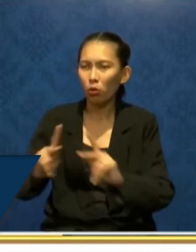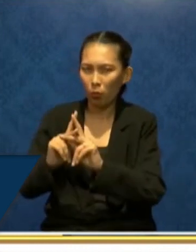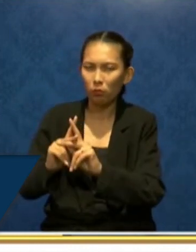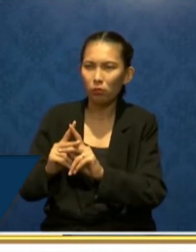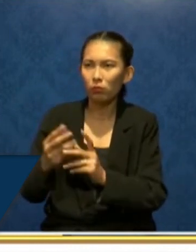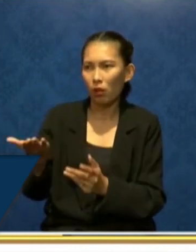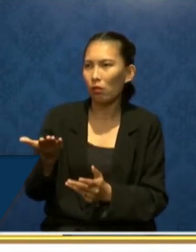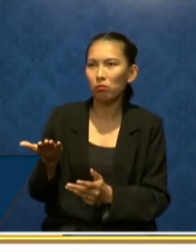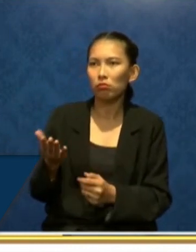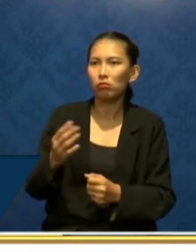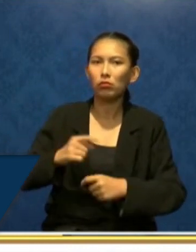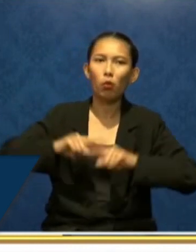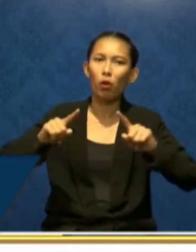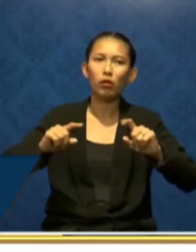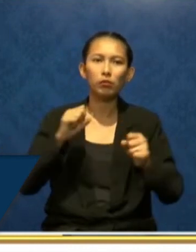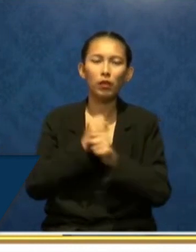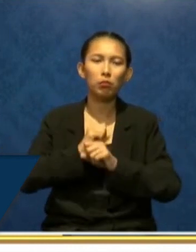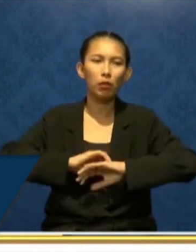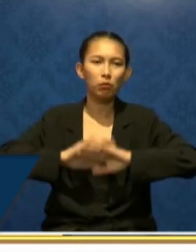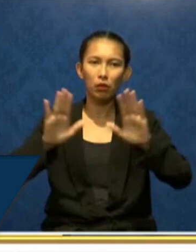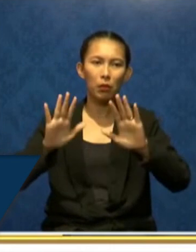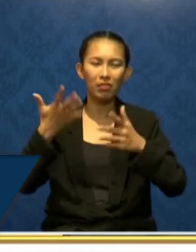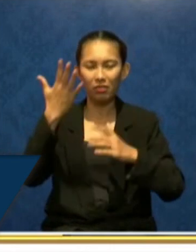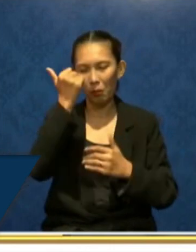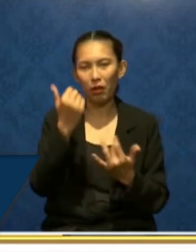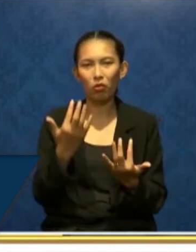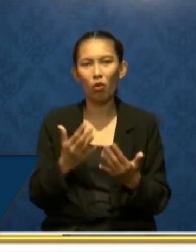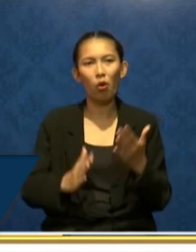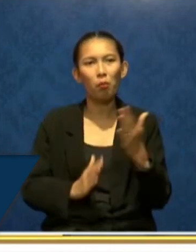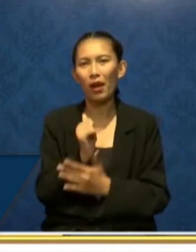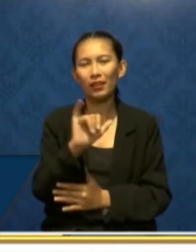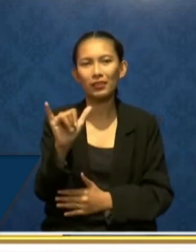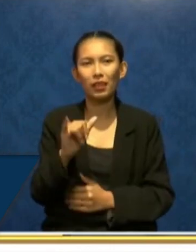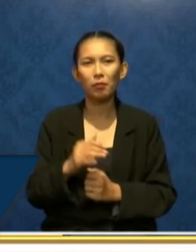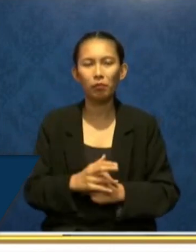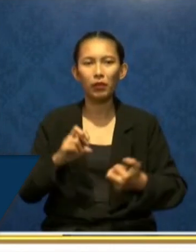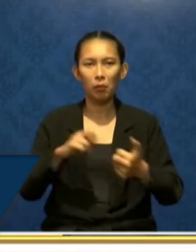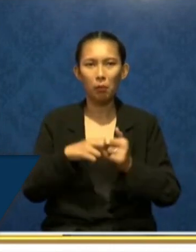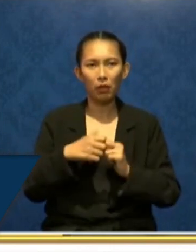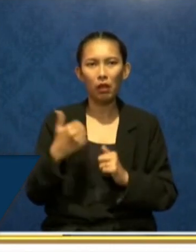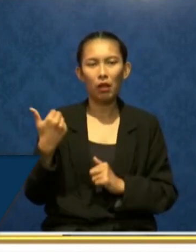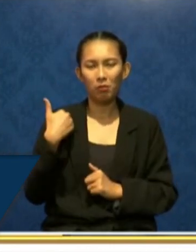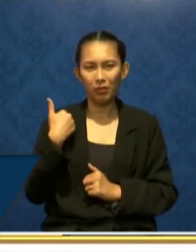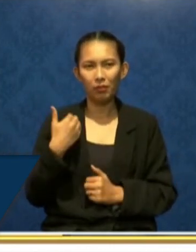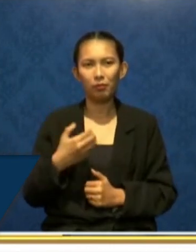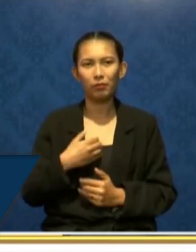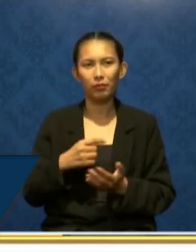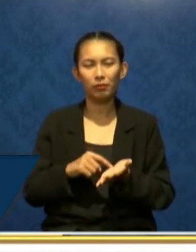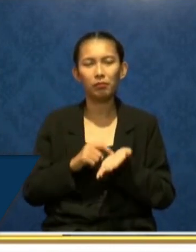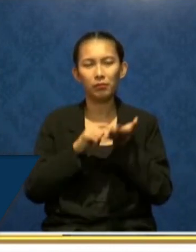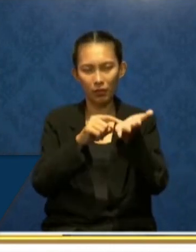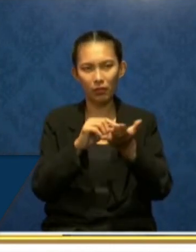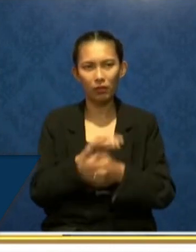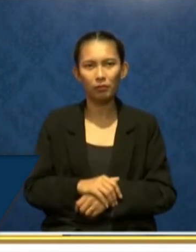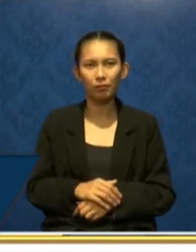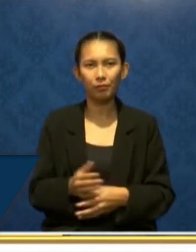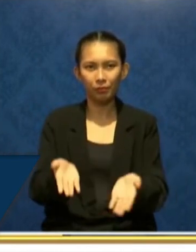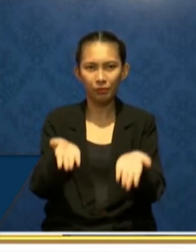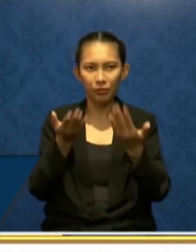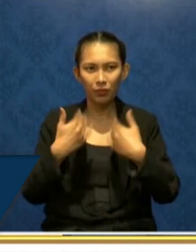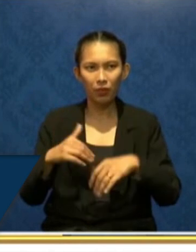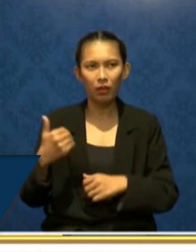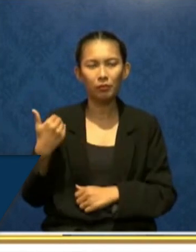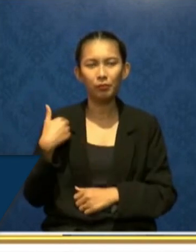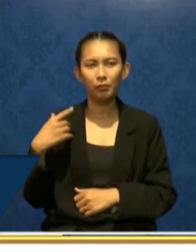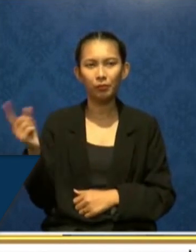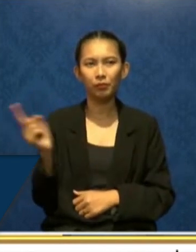ก็ทำไม่ได้ พอยไม่มการอนุญาต Oiนี้คือหนึในปัหาอีปัหาหนึที่ฉัอยากจะนำเสนอให้ฟังอีกปการค